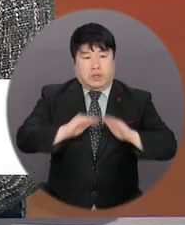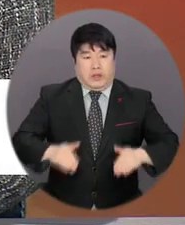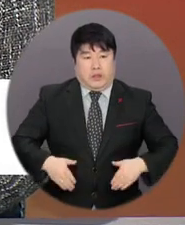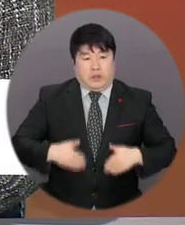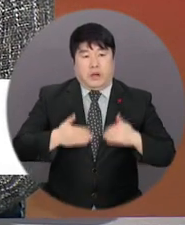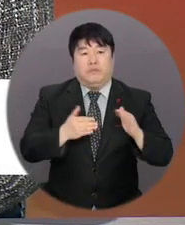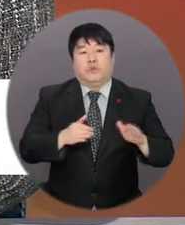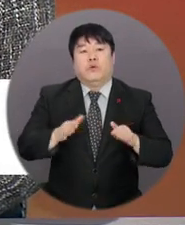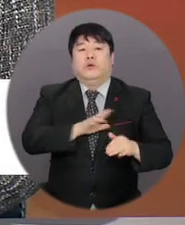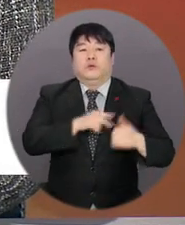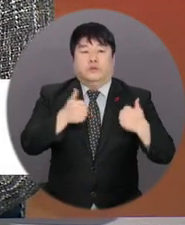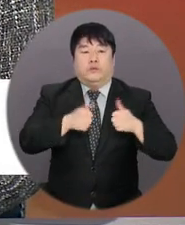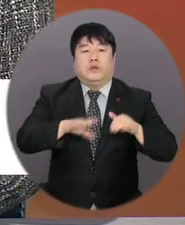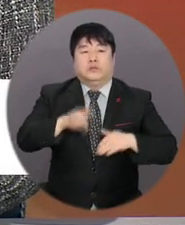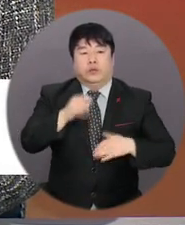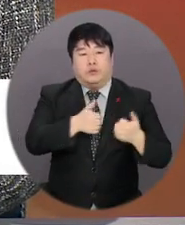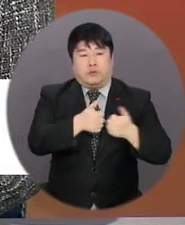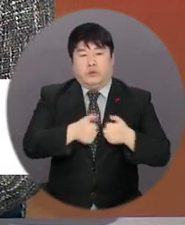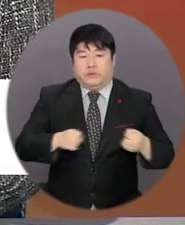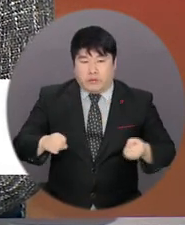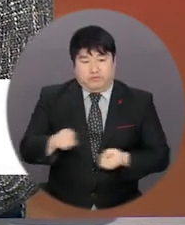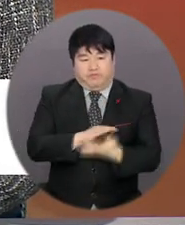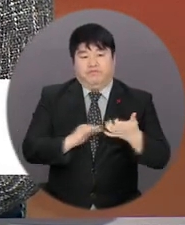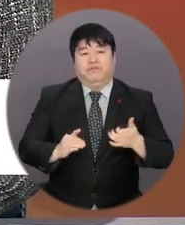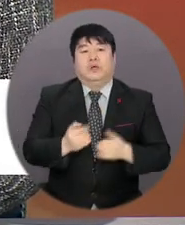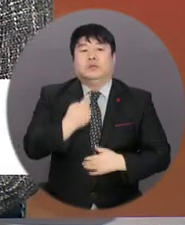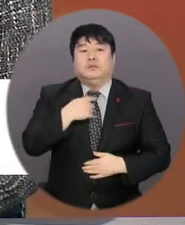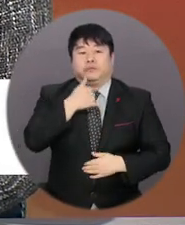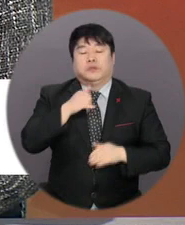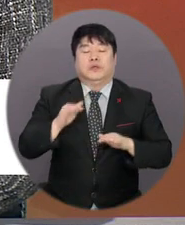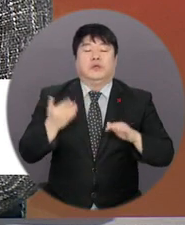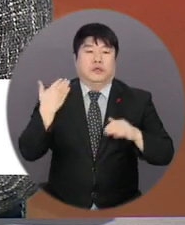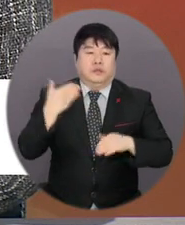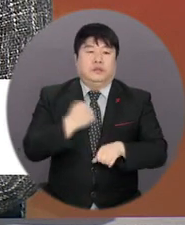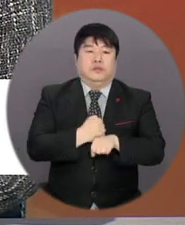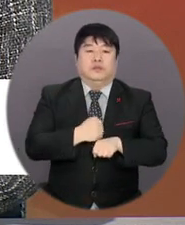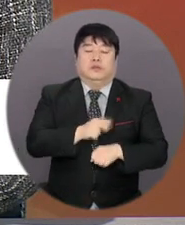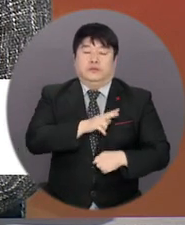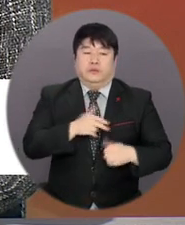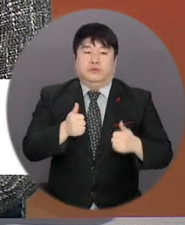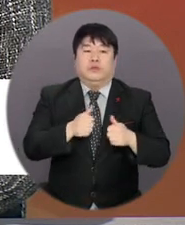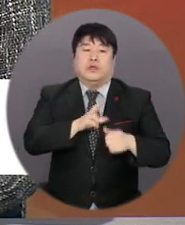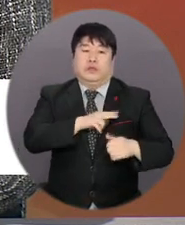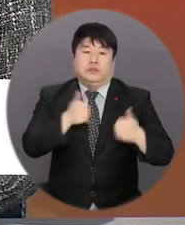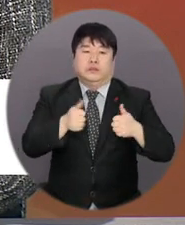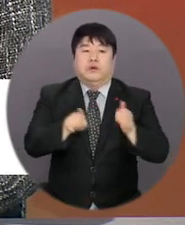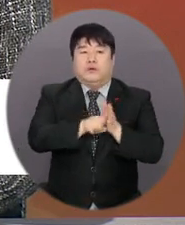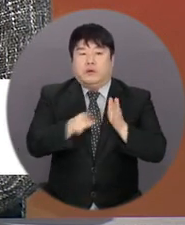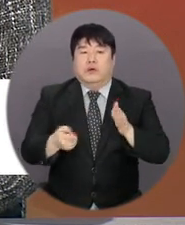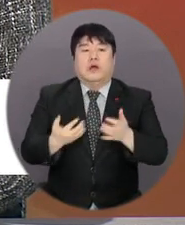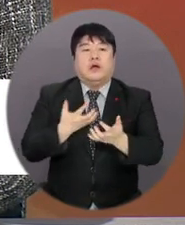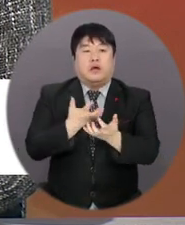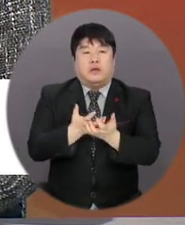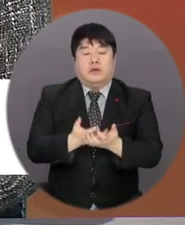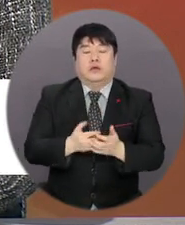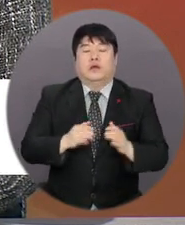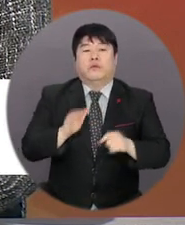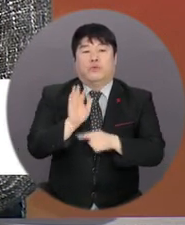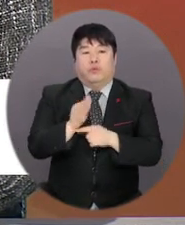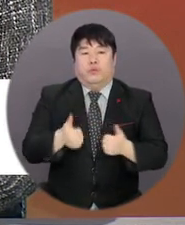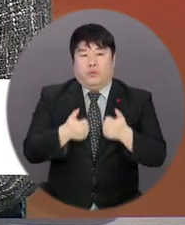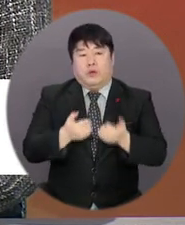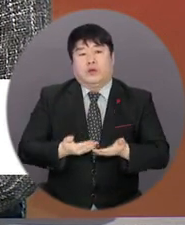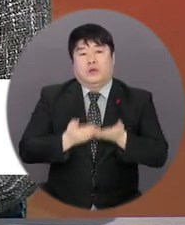전라남도 의회가 올해 첫 회의부터 파행을 겪었습니다. 지난달 일부 의원들이 제출한 의장 불신임안이 본회의에